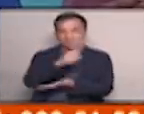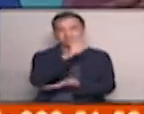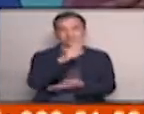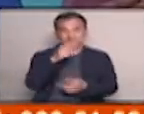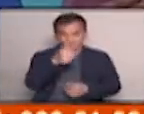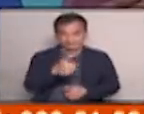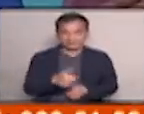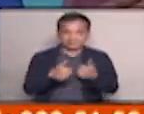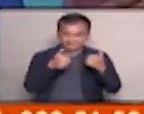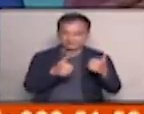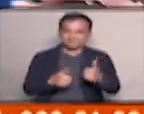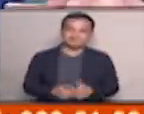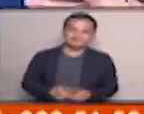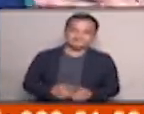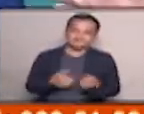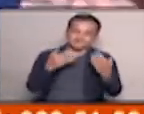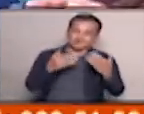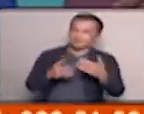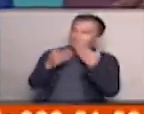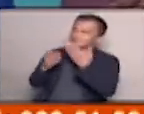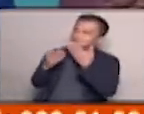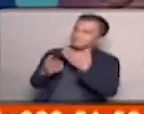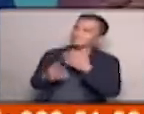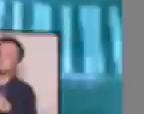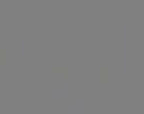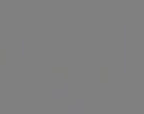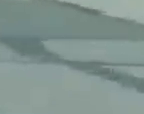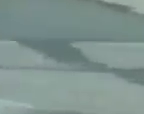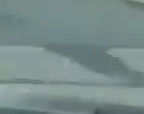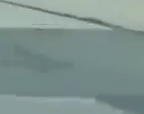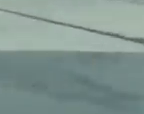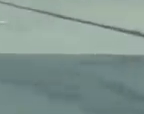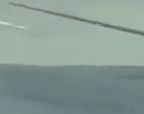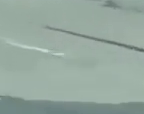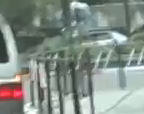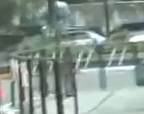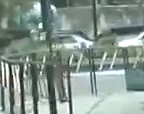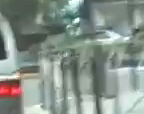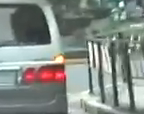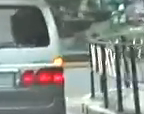Okay? Sige, maraming salamat. Maraming salamat po, sir. Po.